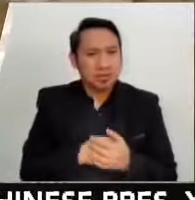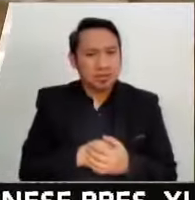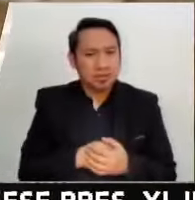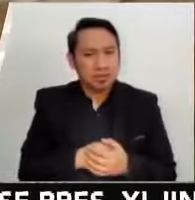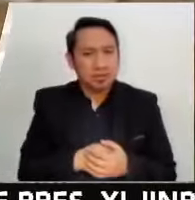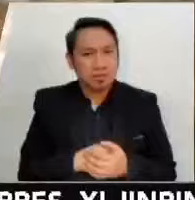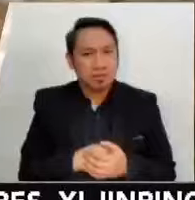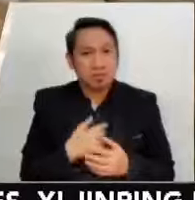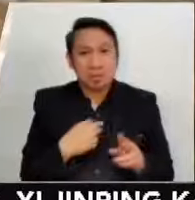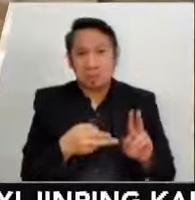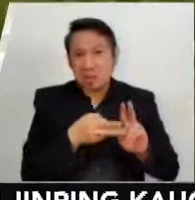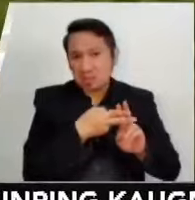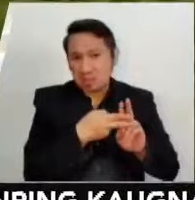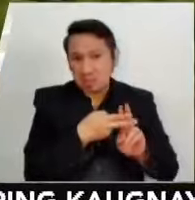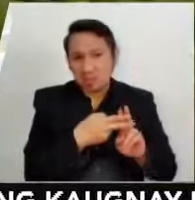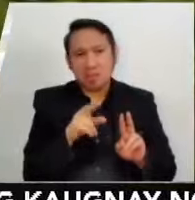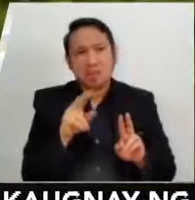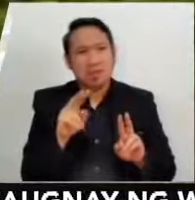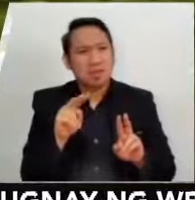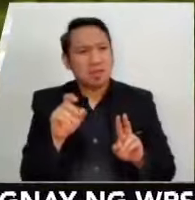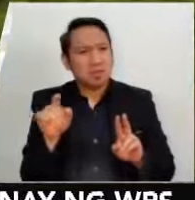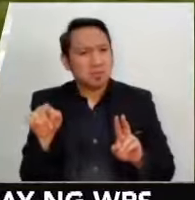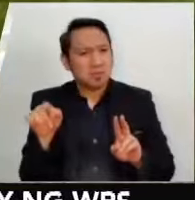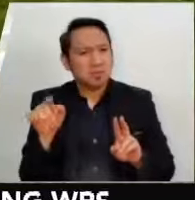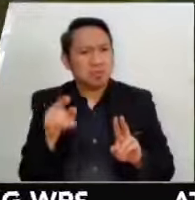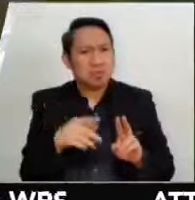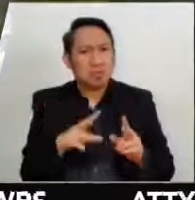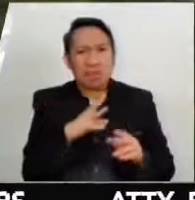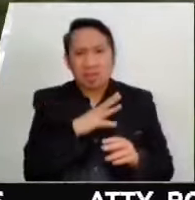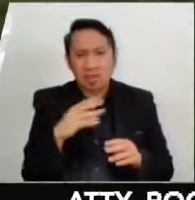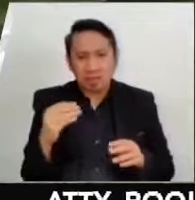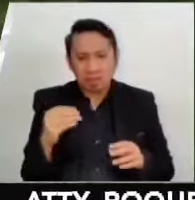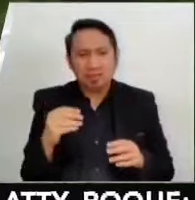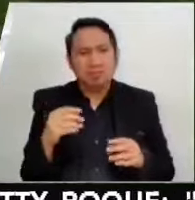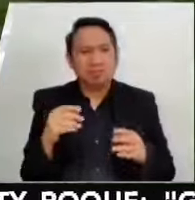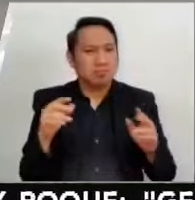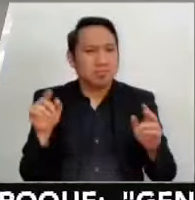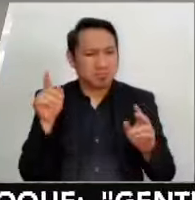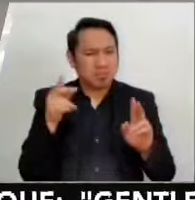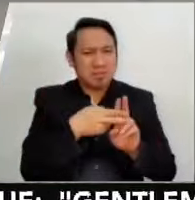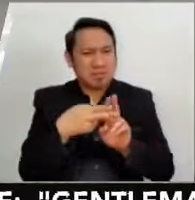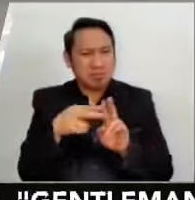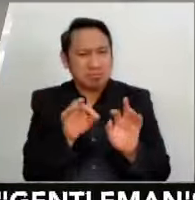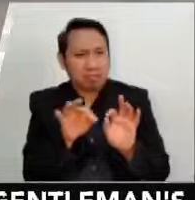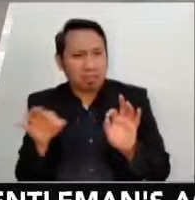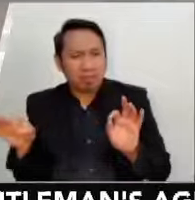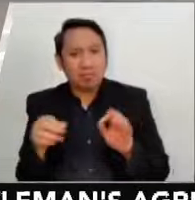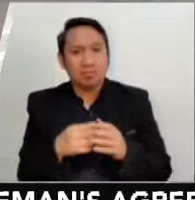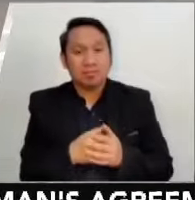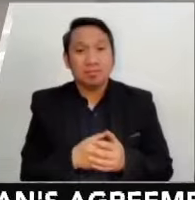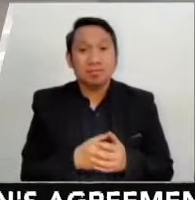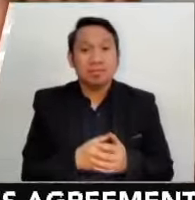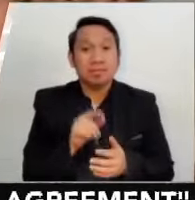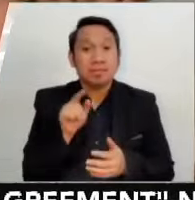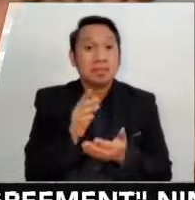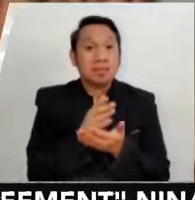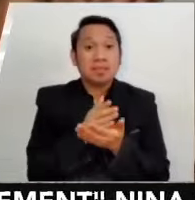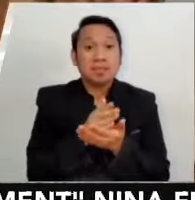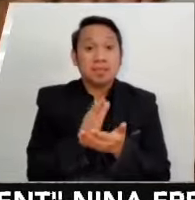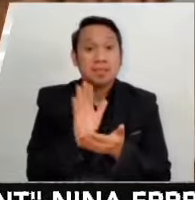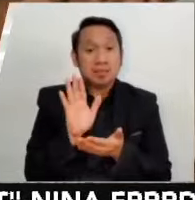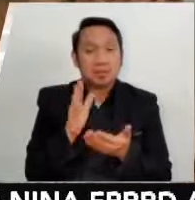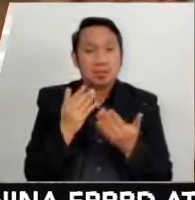na MGA World Premiere at My Guardian Alien. Sa Instagram, nireshare ni Marian ang isang thank you post sa